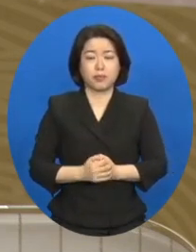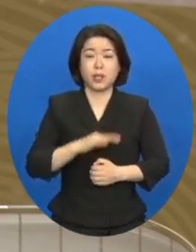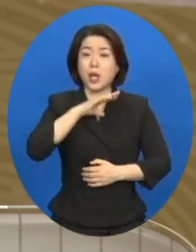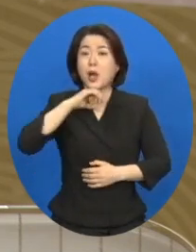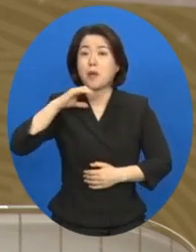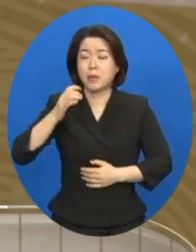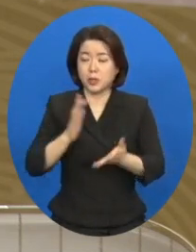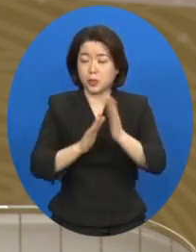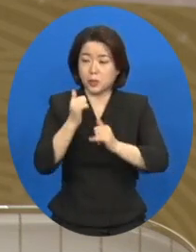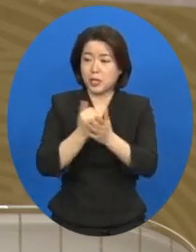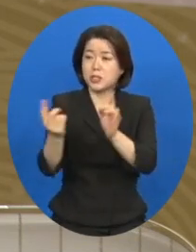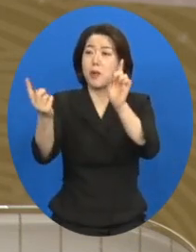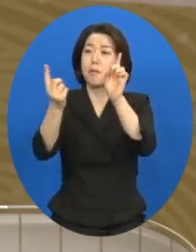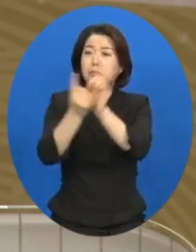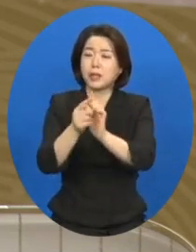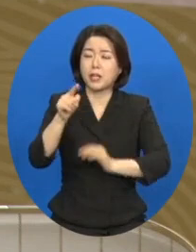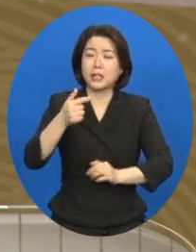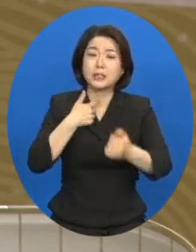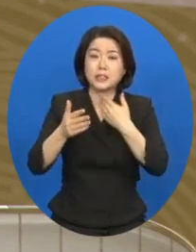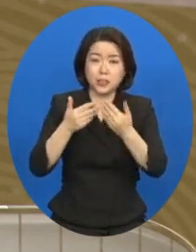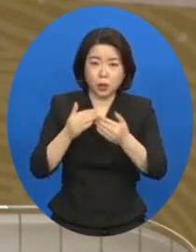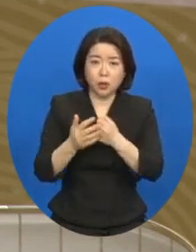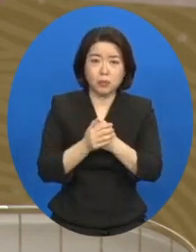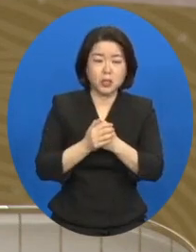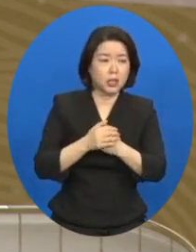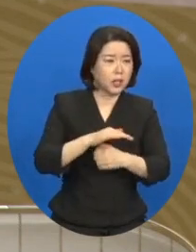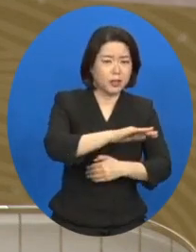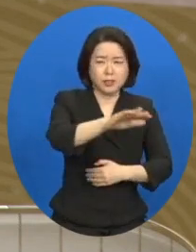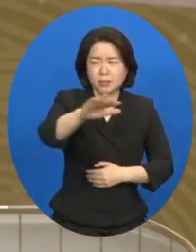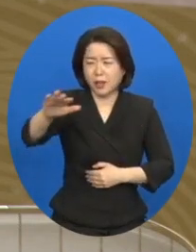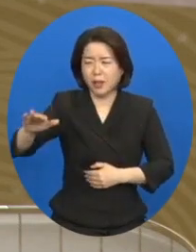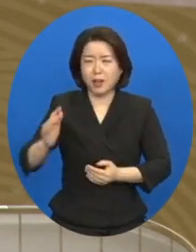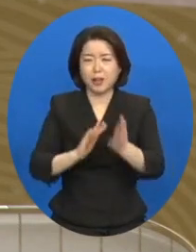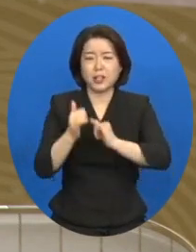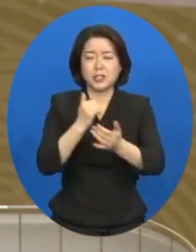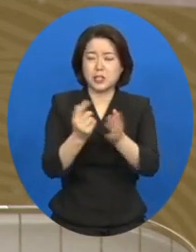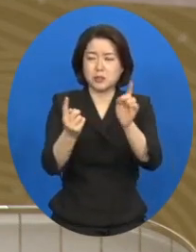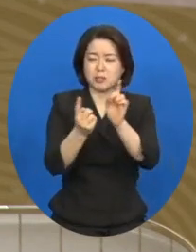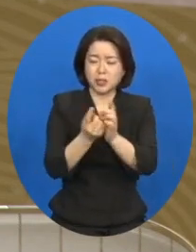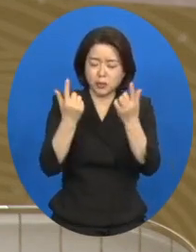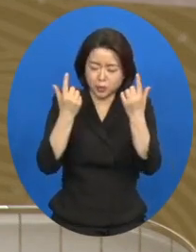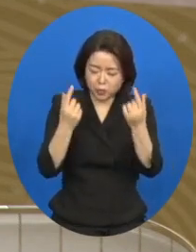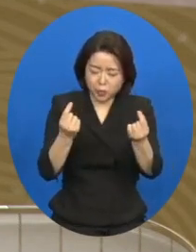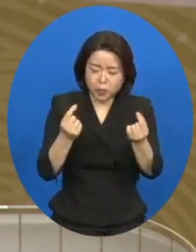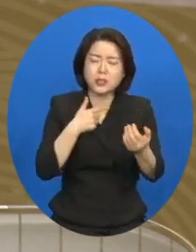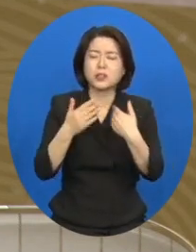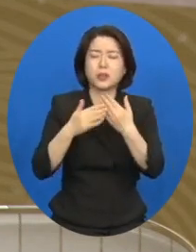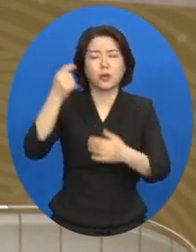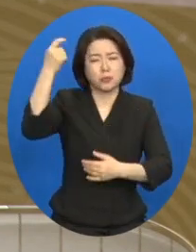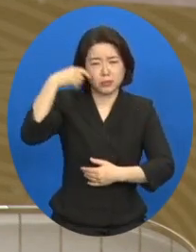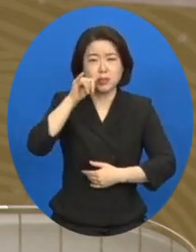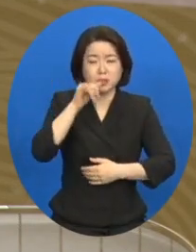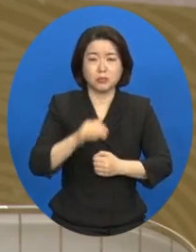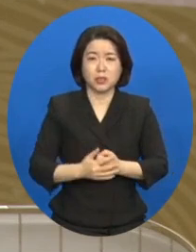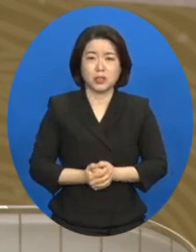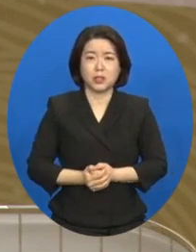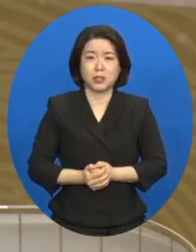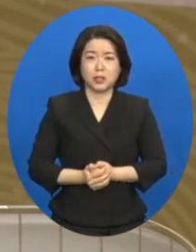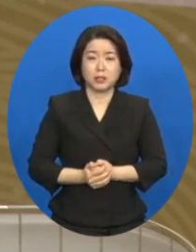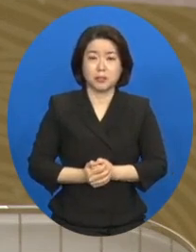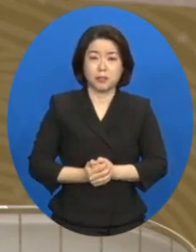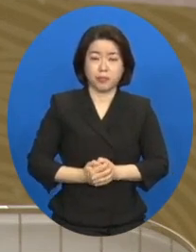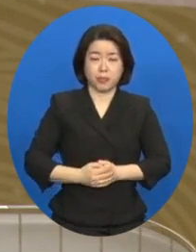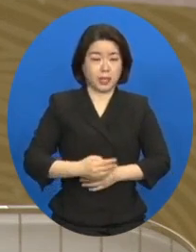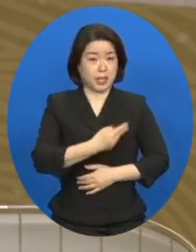베드로가 예수님을 만났던 그 체험이 누구나 다 예수님을 만날 때 똑같이 체험해요. 사도